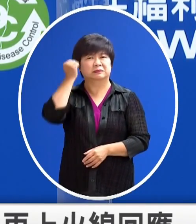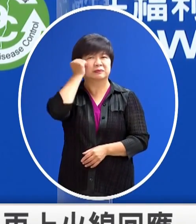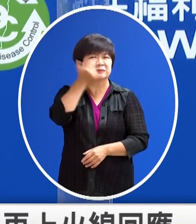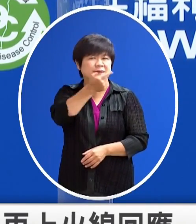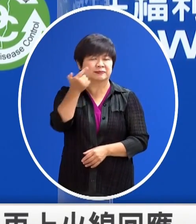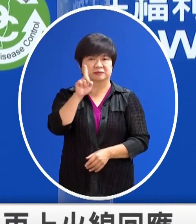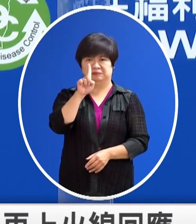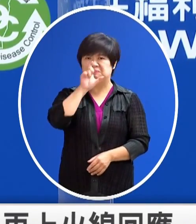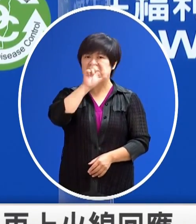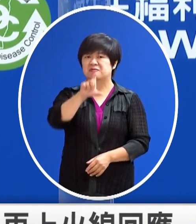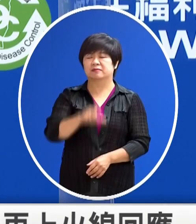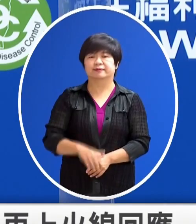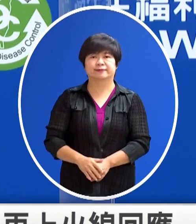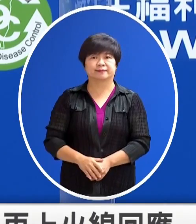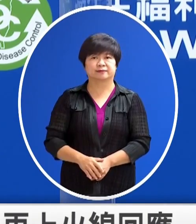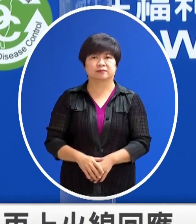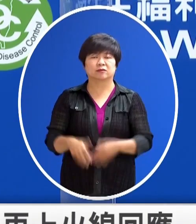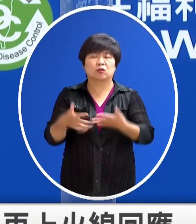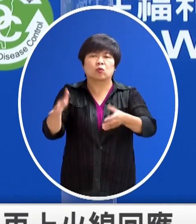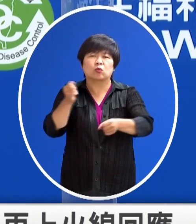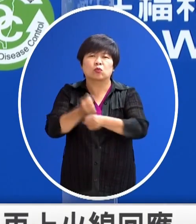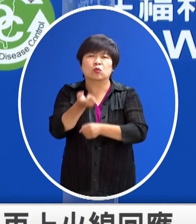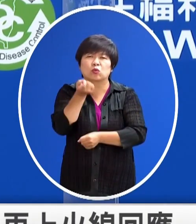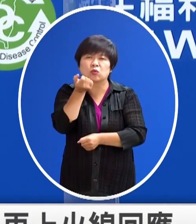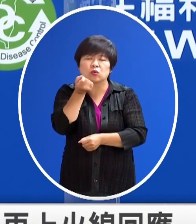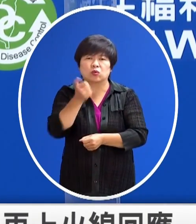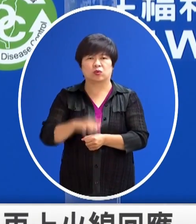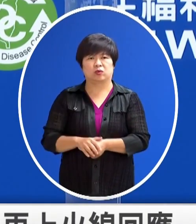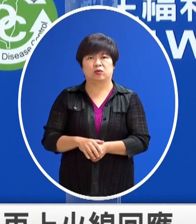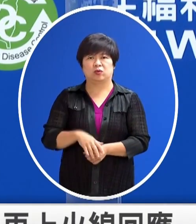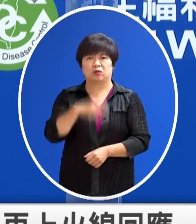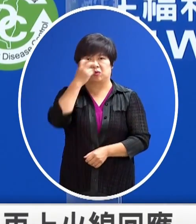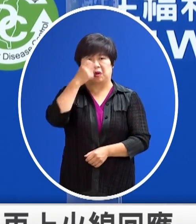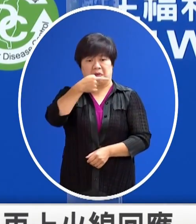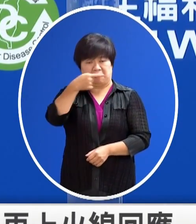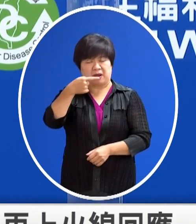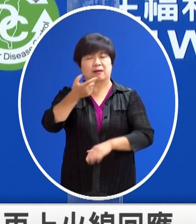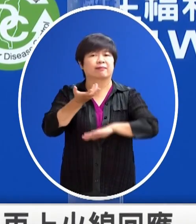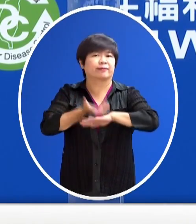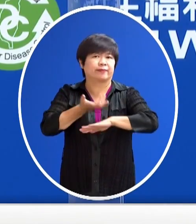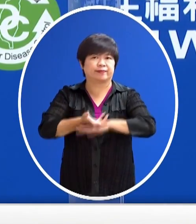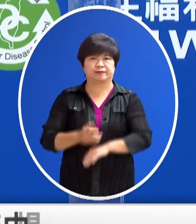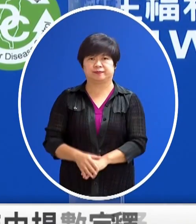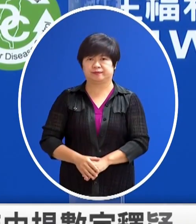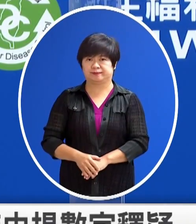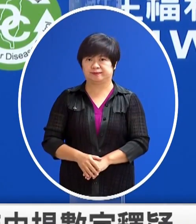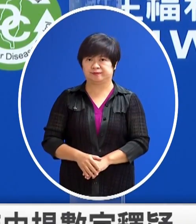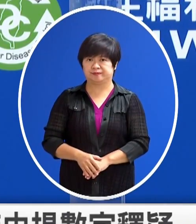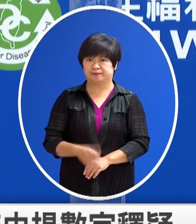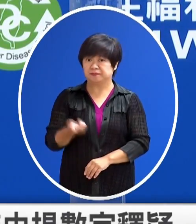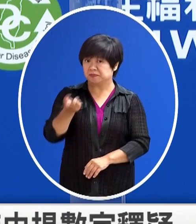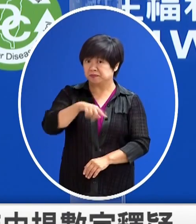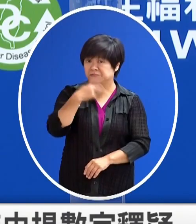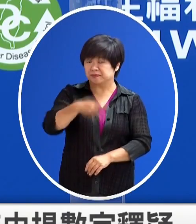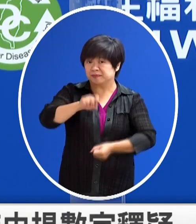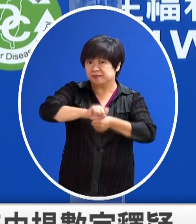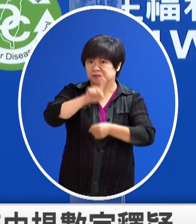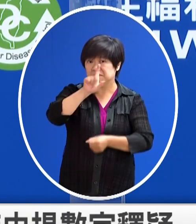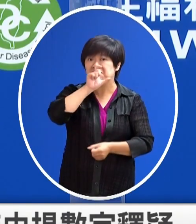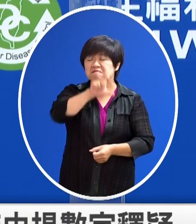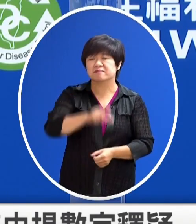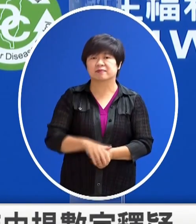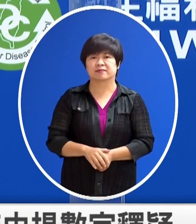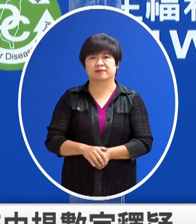深刻的一句话，多做一点，那检验阴性就安心了。然后另外呢，他还加上一句